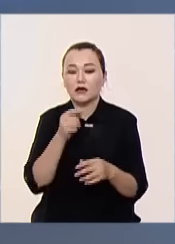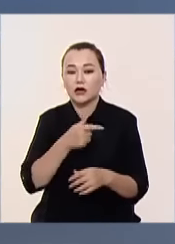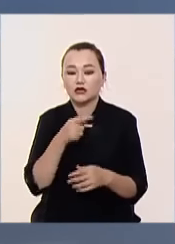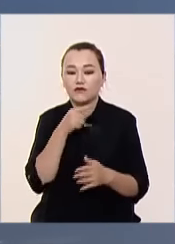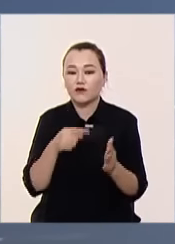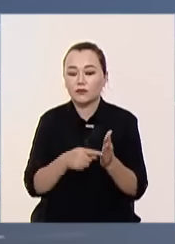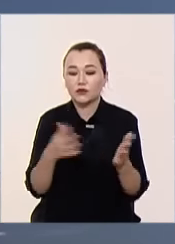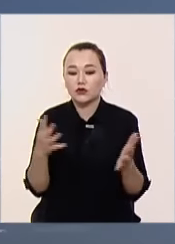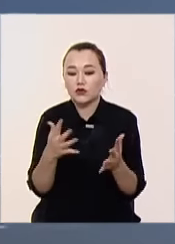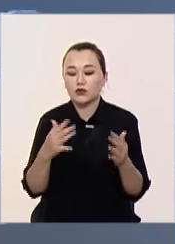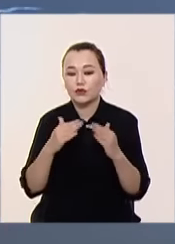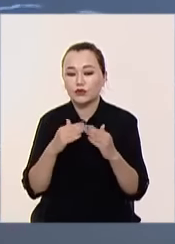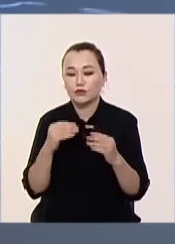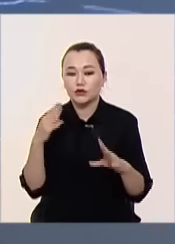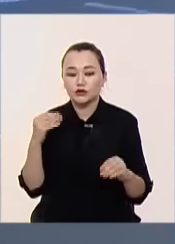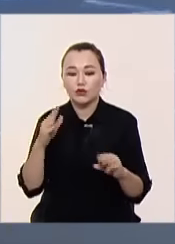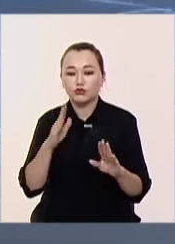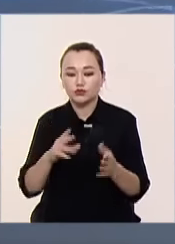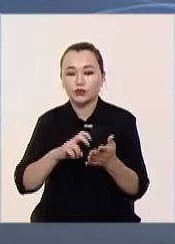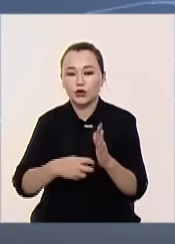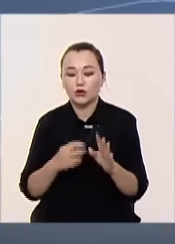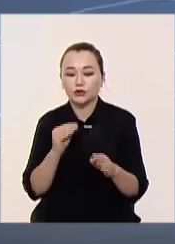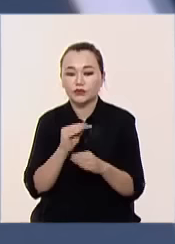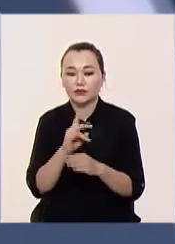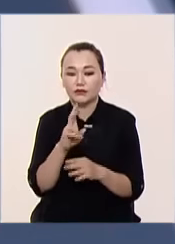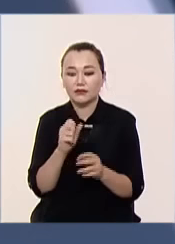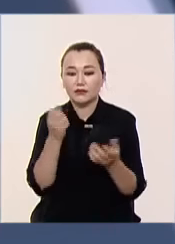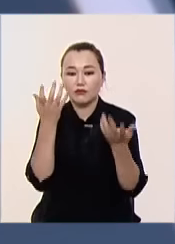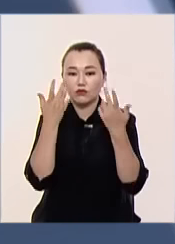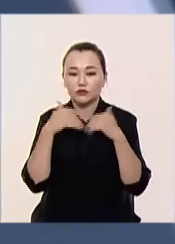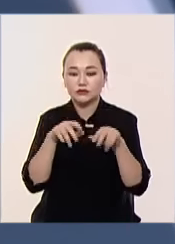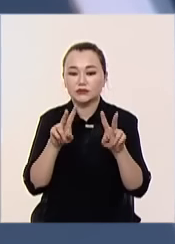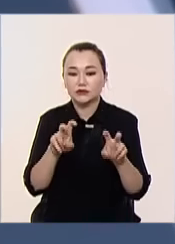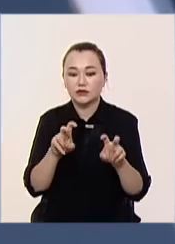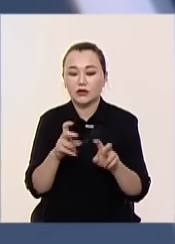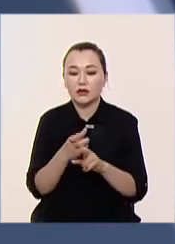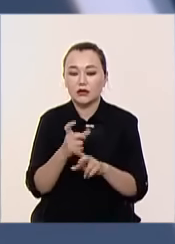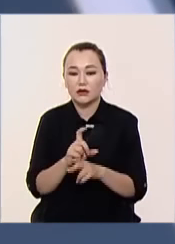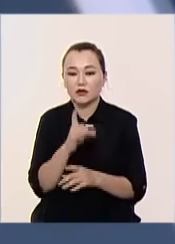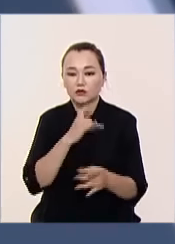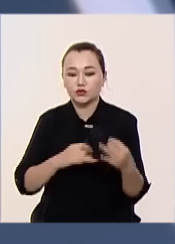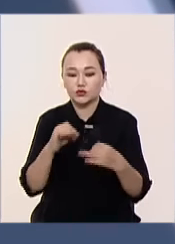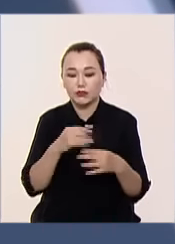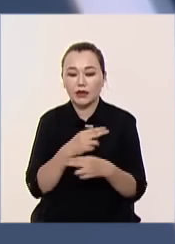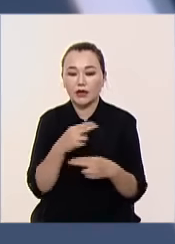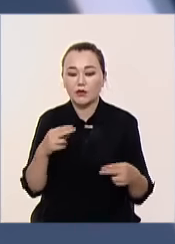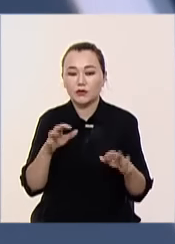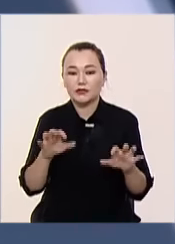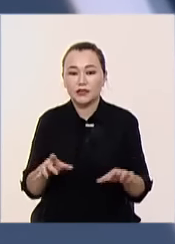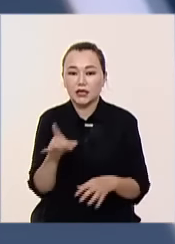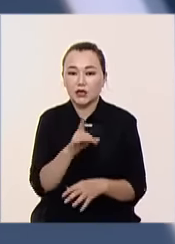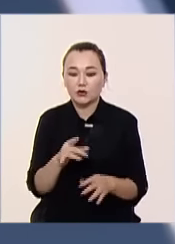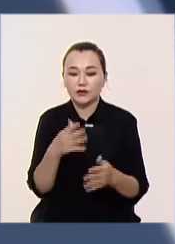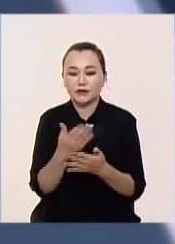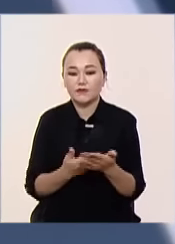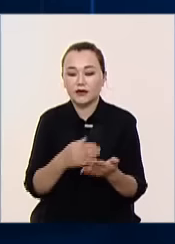вопросом, какое имущество будет облагаться налогом на роскошь. Обсудим эту тему с председателем регионального